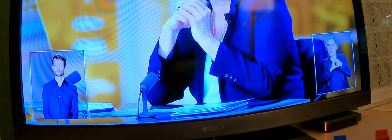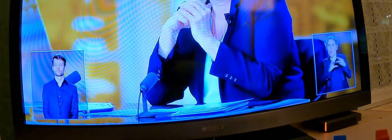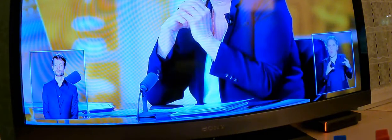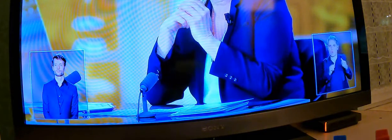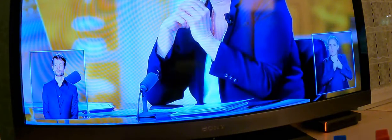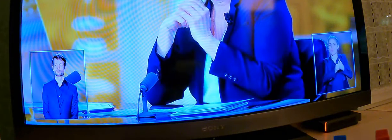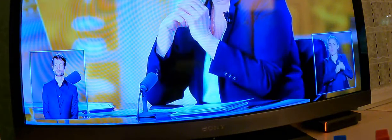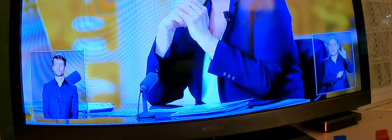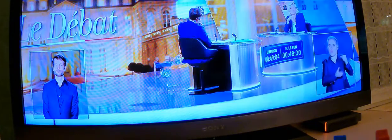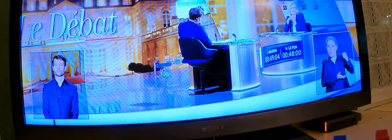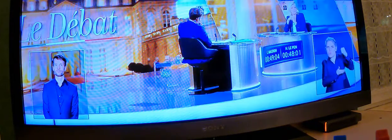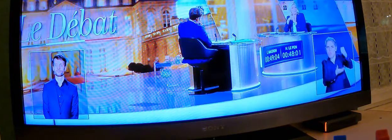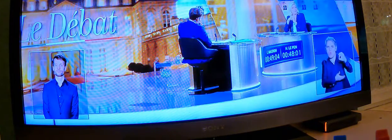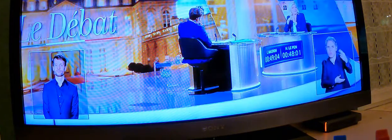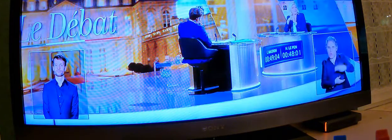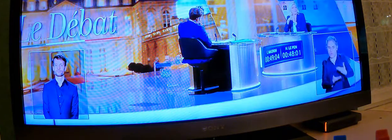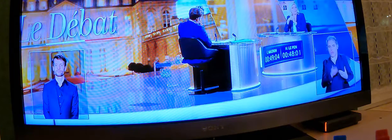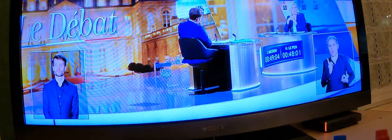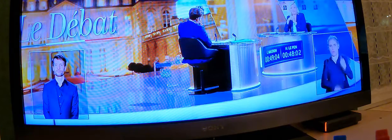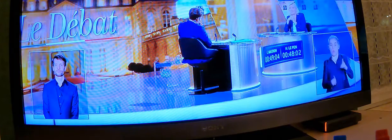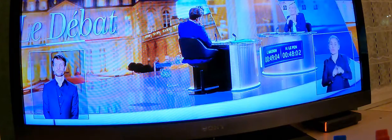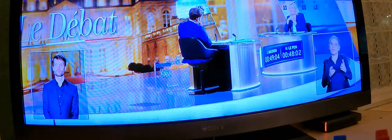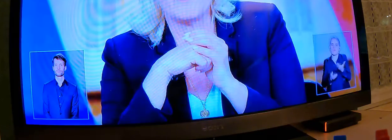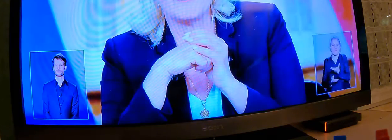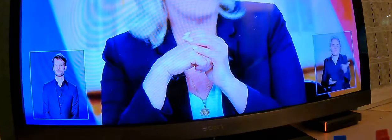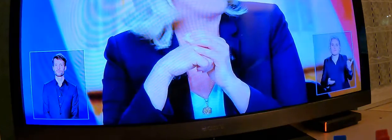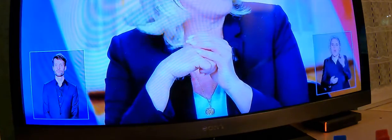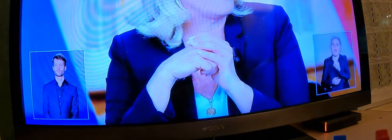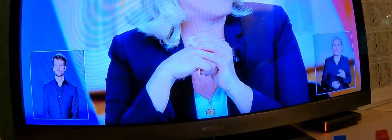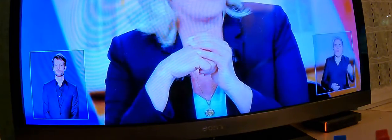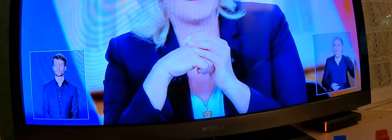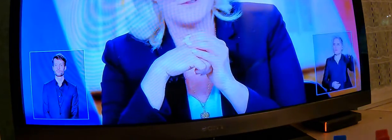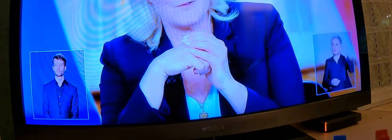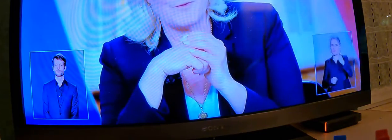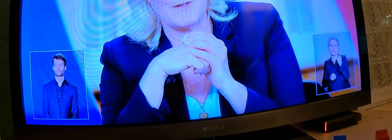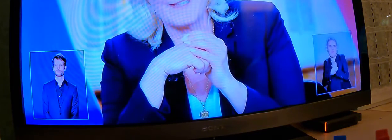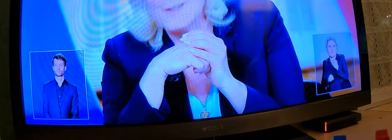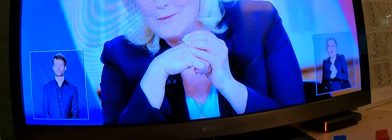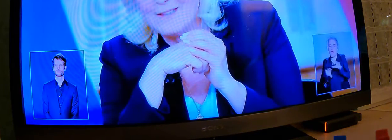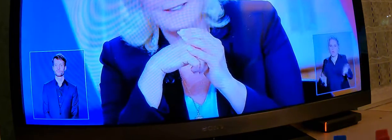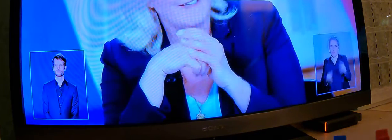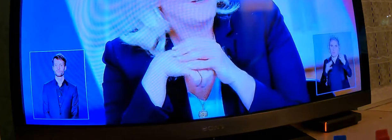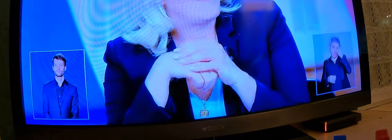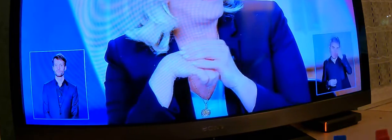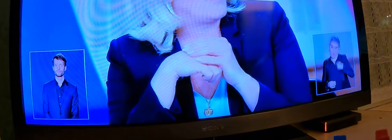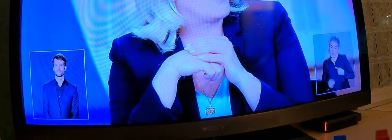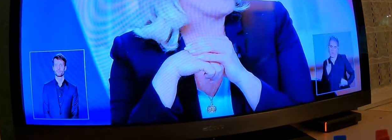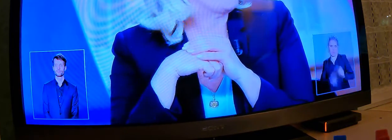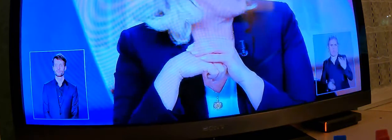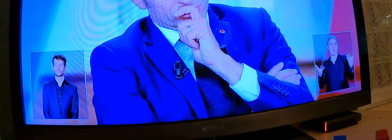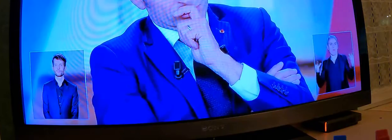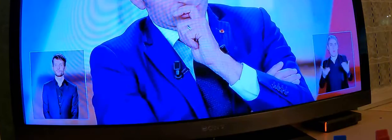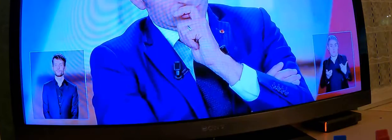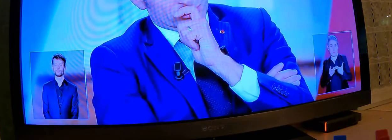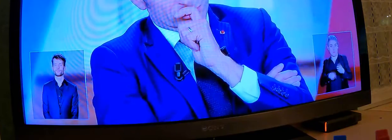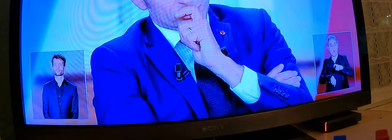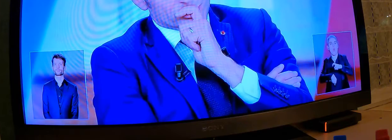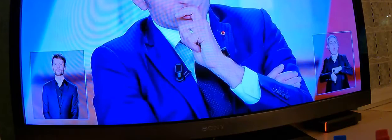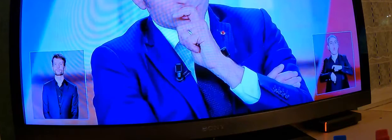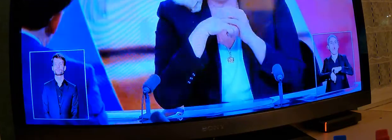évidemment extrêmement important. Je souhaite aussi qu'ils puissent voyager, qu'ils puissent trouver un emploi. Et donc, je suis pour la gratuité aux heures